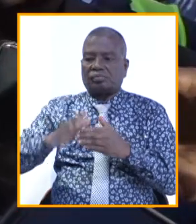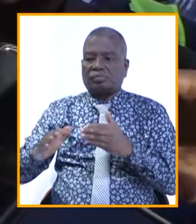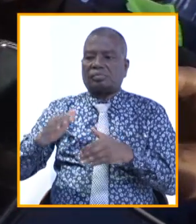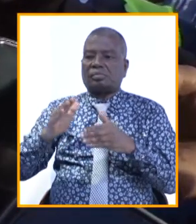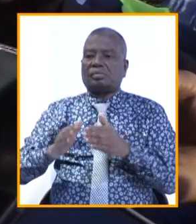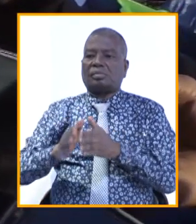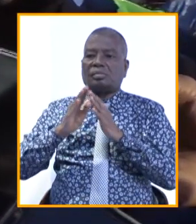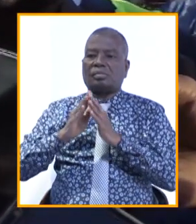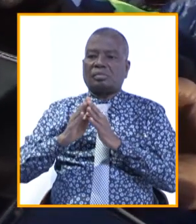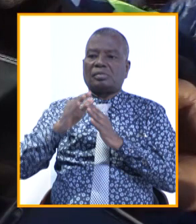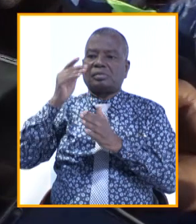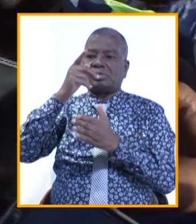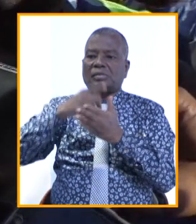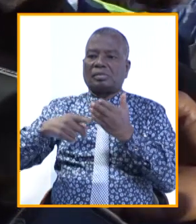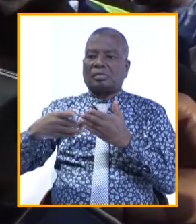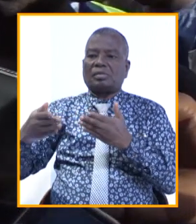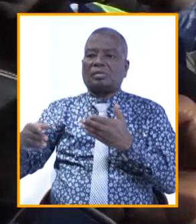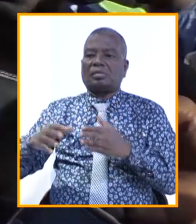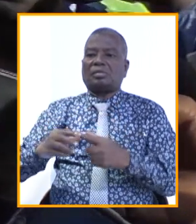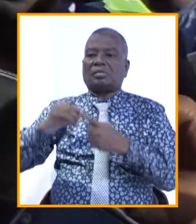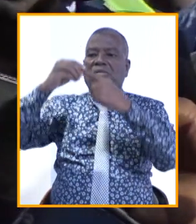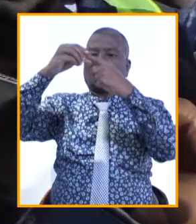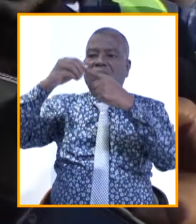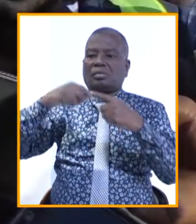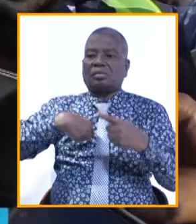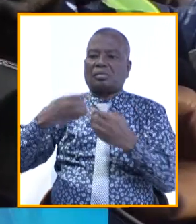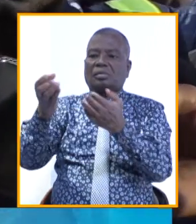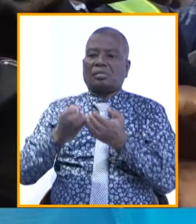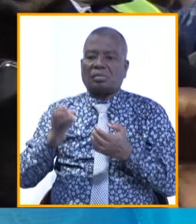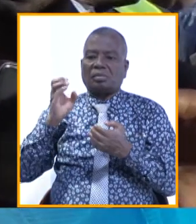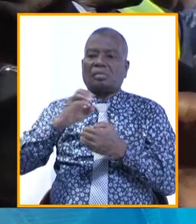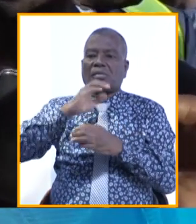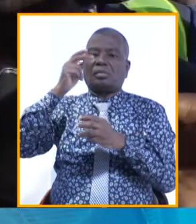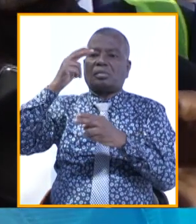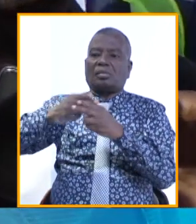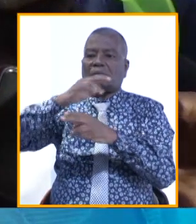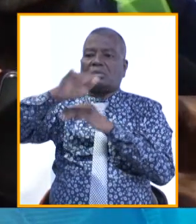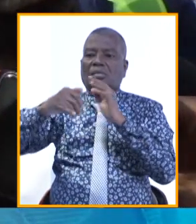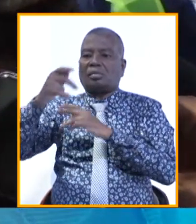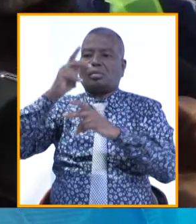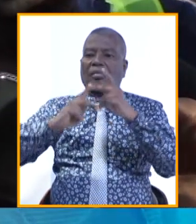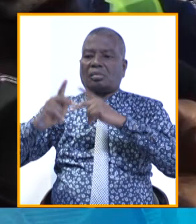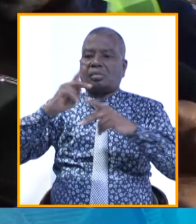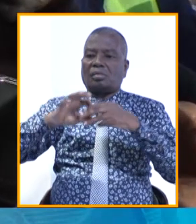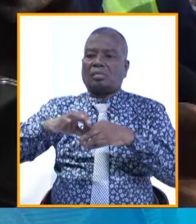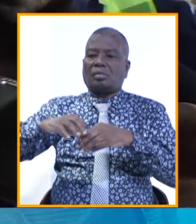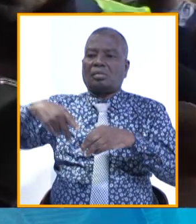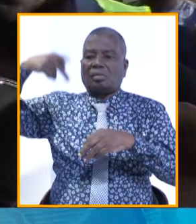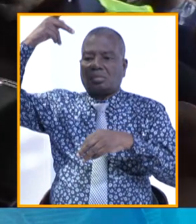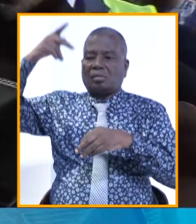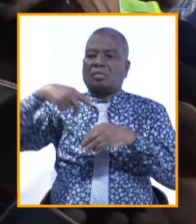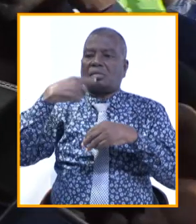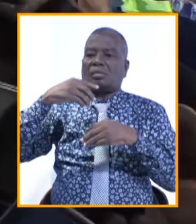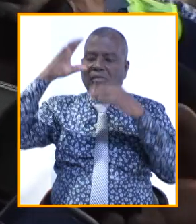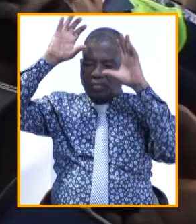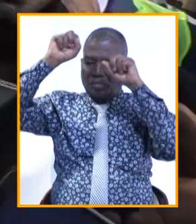Ouattara. Mais c'est quelque chose d'exceptionnel. Je voudrais, au nom de toutes les populations du Tchologo, dire au